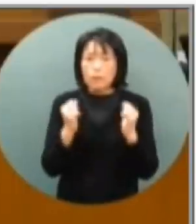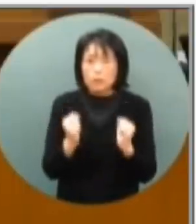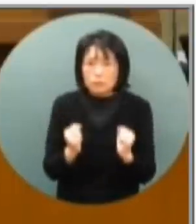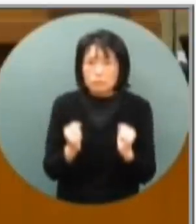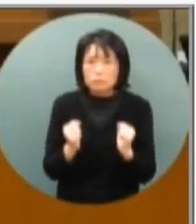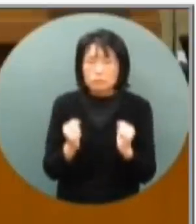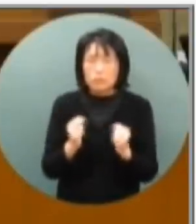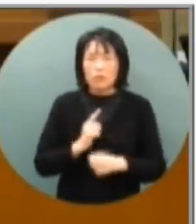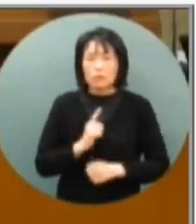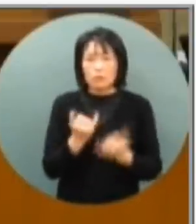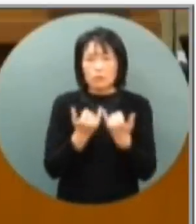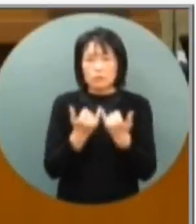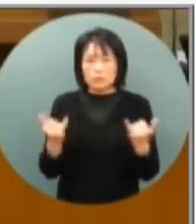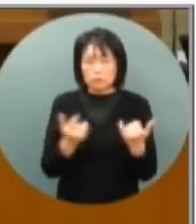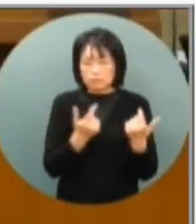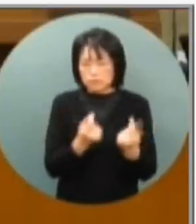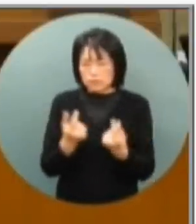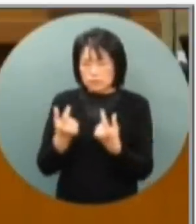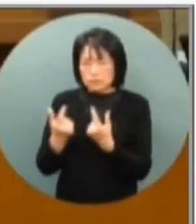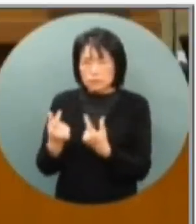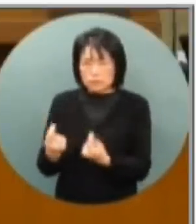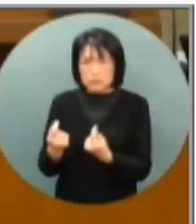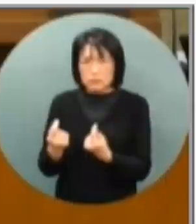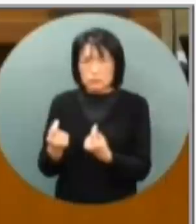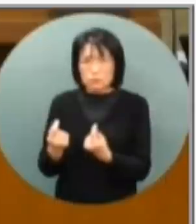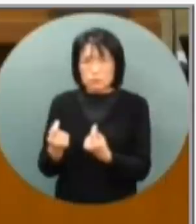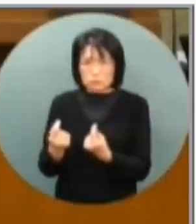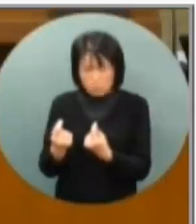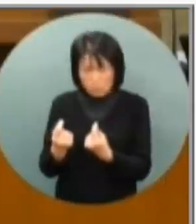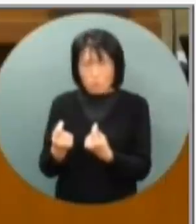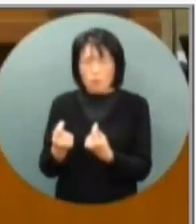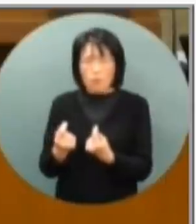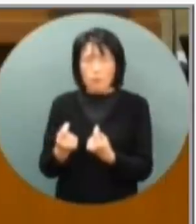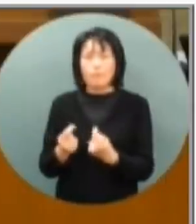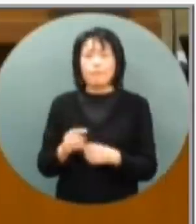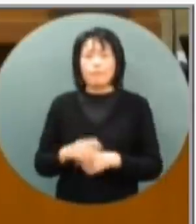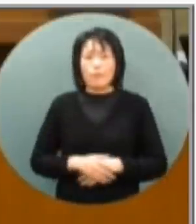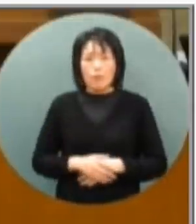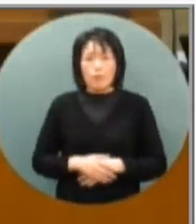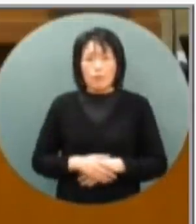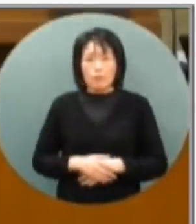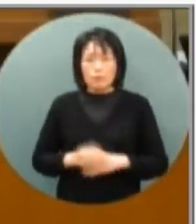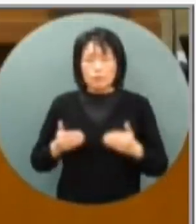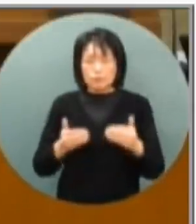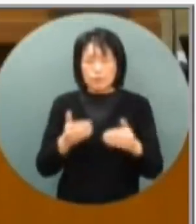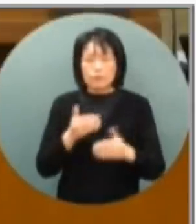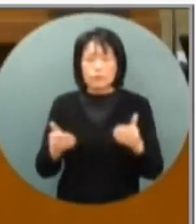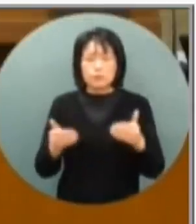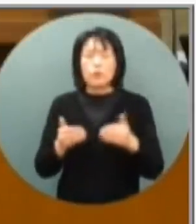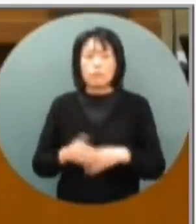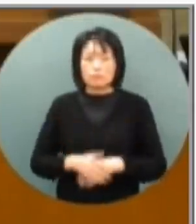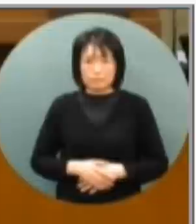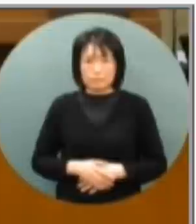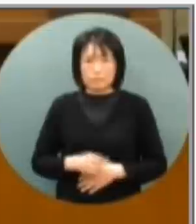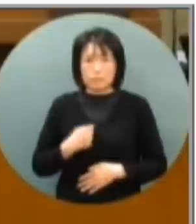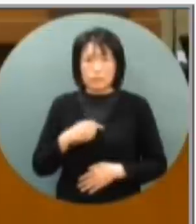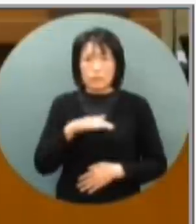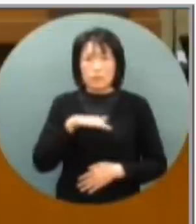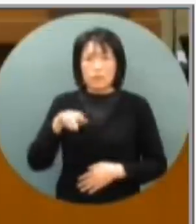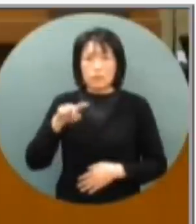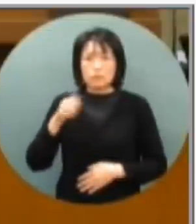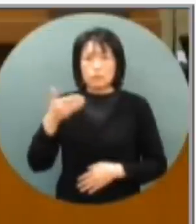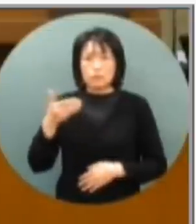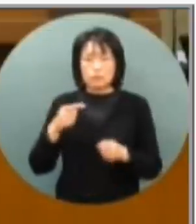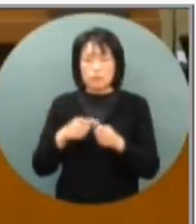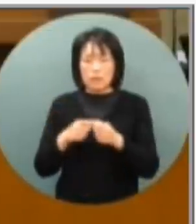の正しく向き合っていくこと、これを怠らずやっていく必要があると思います。まあ、あの私自身もあの平成19年に就